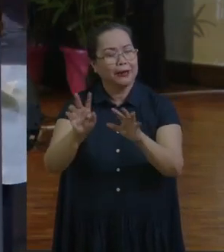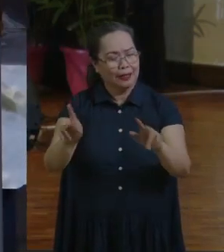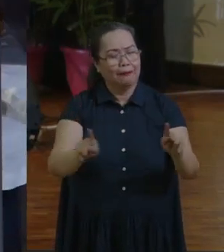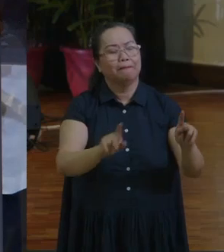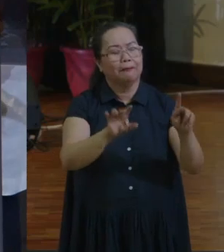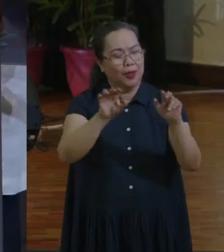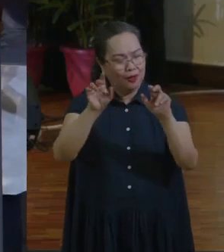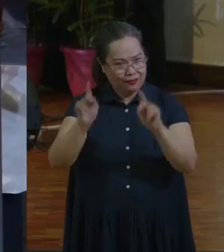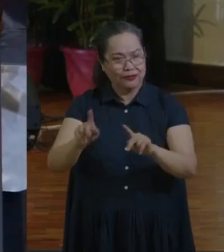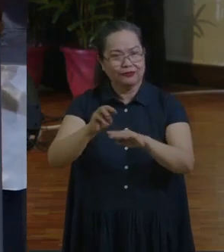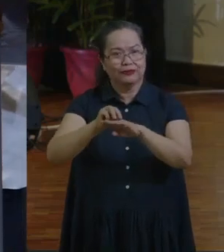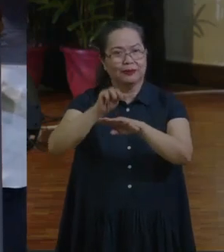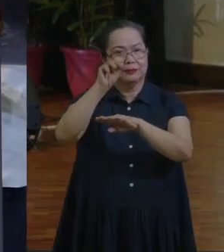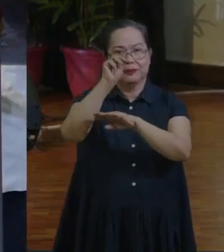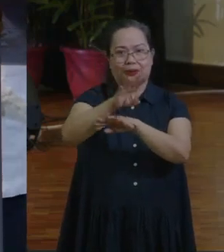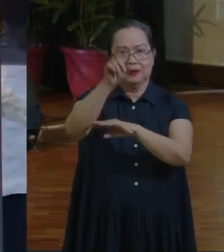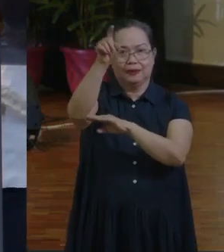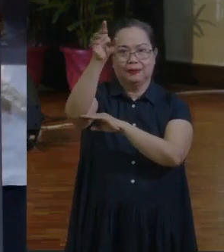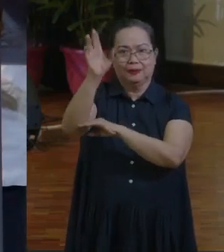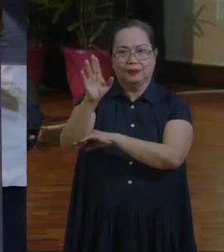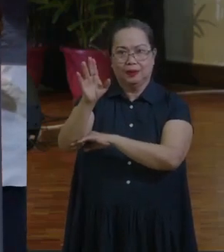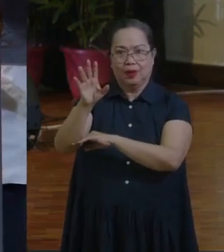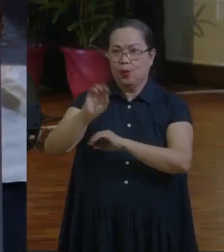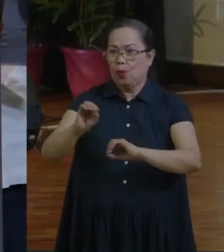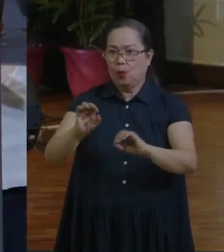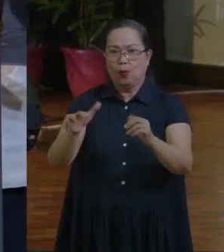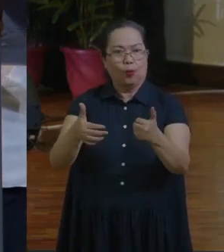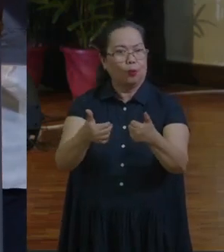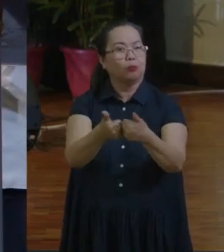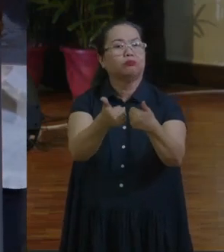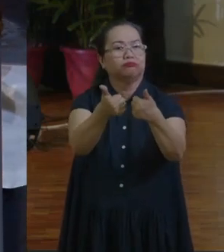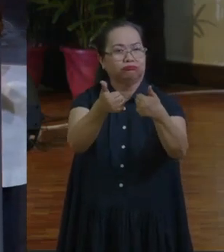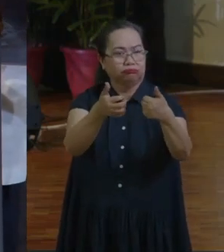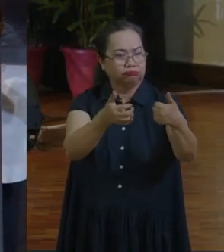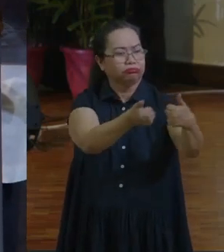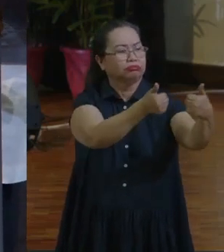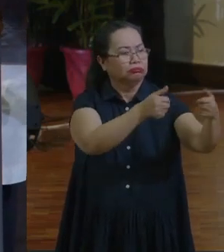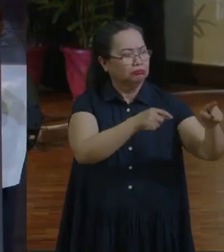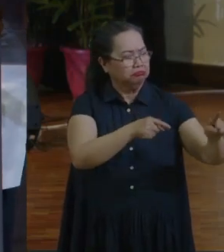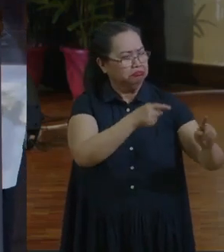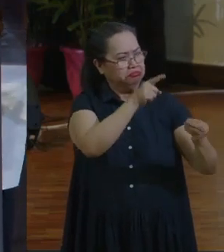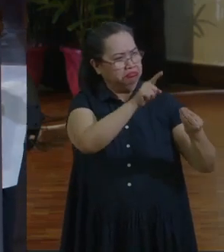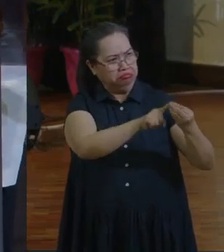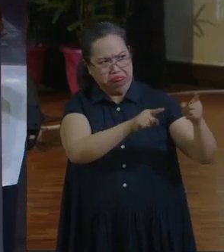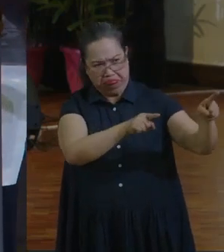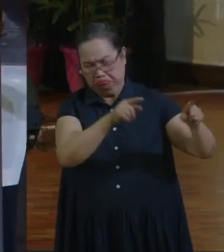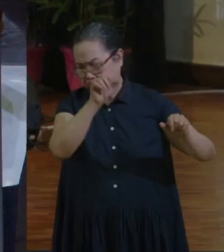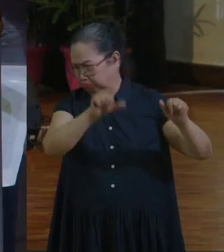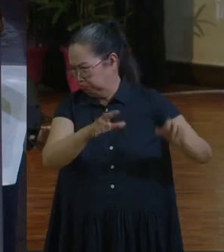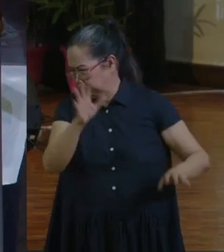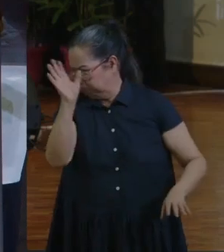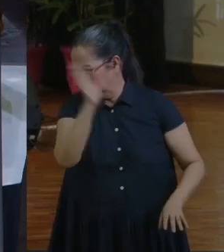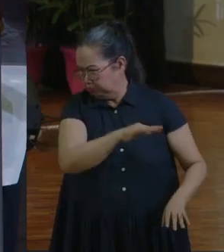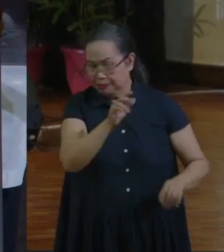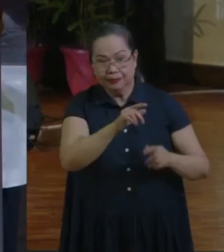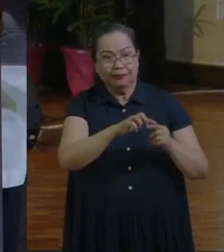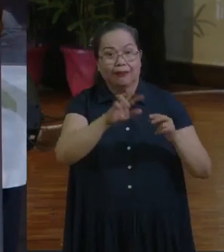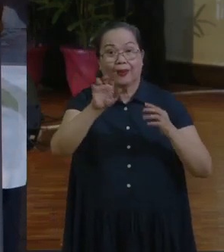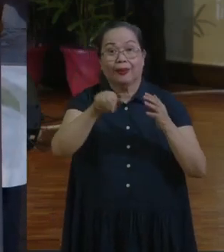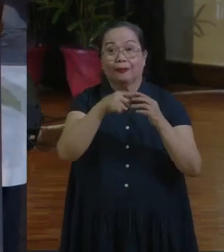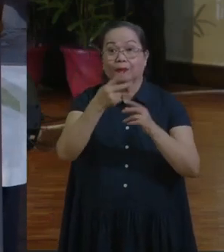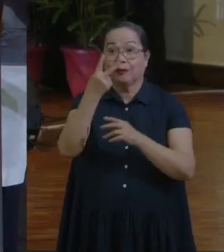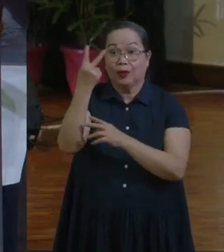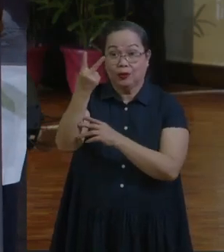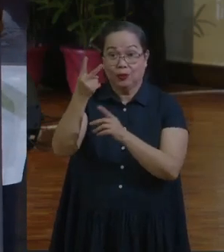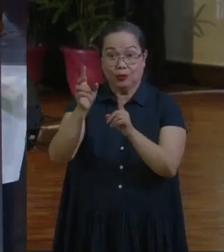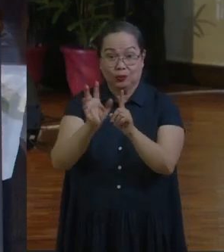makapangyarihang gawa. Walang humamon sa katunayan ng mga yon at nakita ito ng dalawang